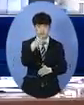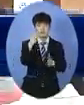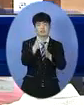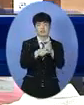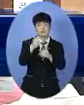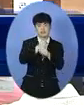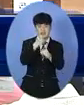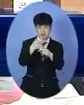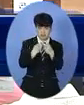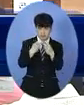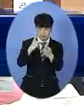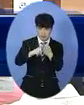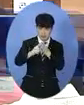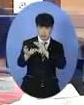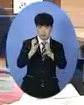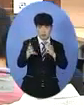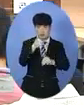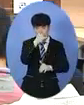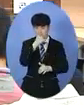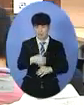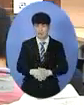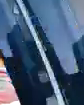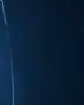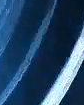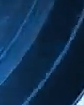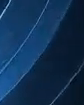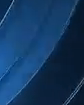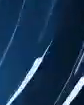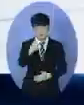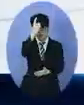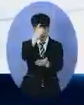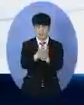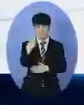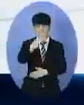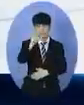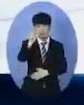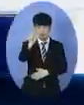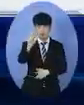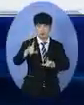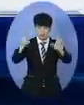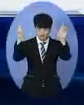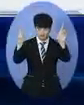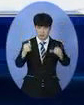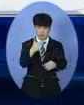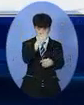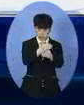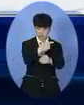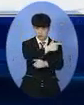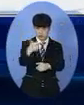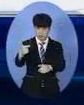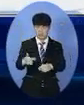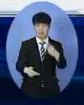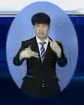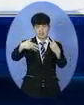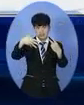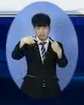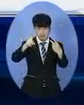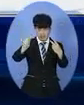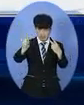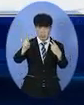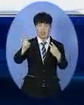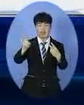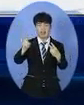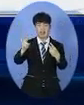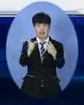중부권 동서내륙철도 건설 방안을 모색했습니다. 서안시가 2015년 중대형 2차전지